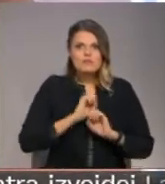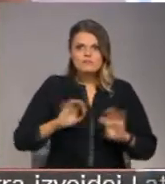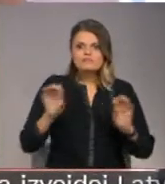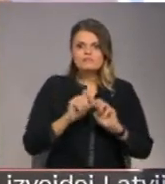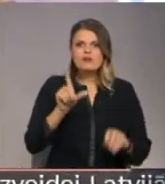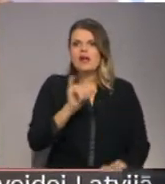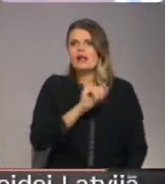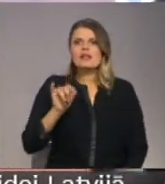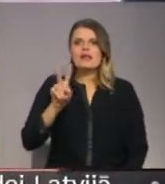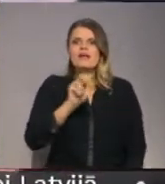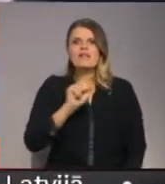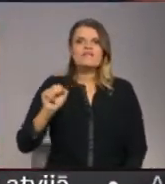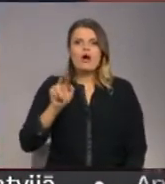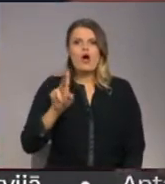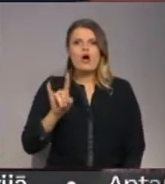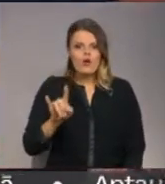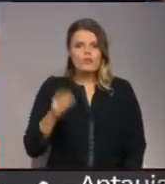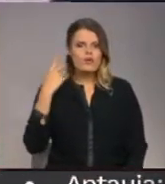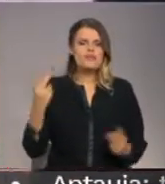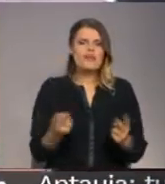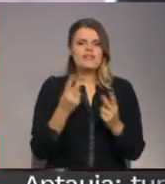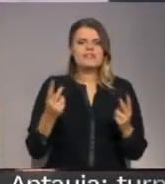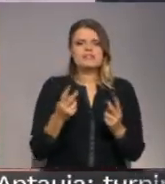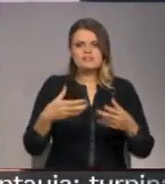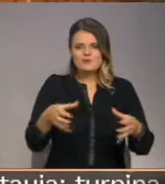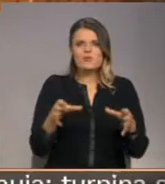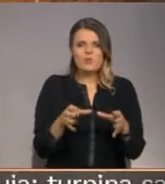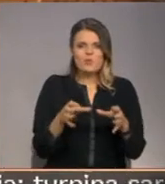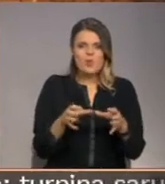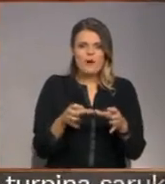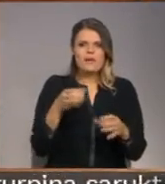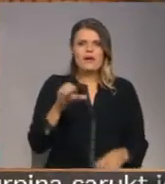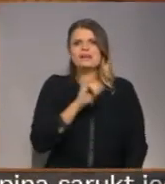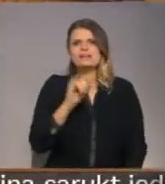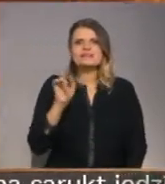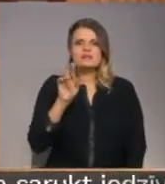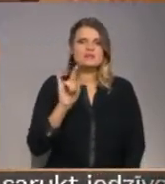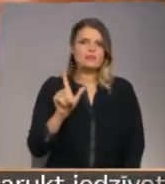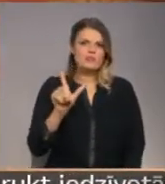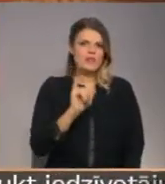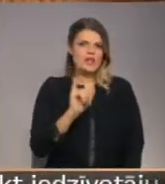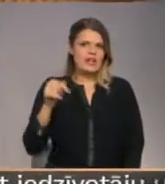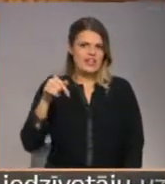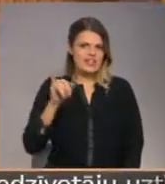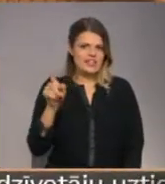Līvānu folkloras kopa Ceiruļeici. Ausmas Pruktīnese Brīvere, Roberts Kalniņš, Latgales regionālā televīzija.